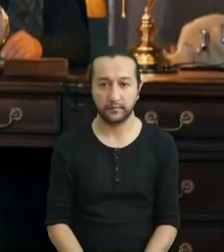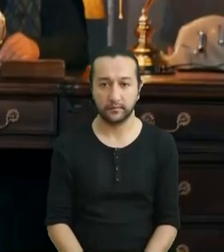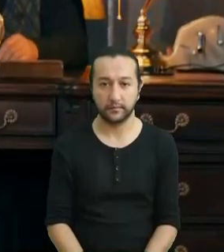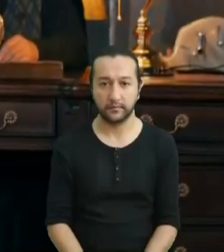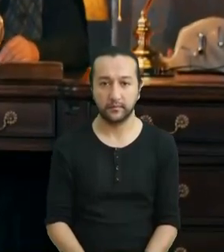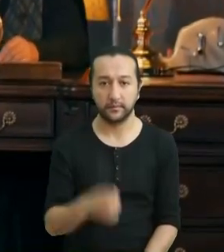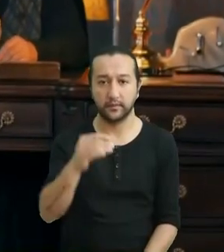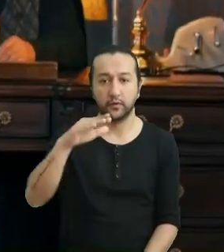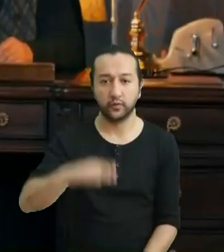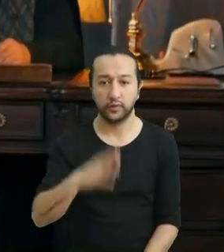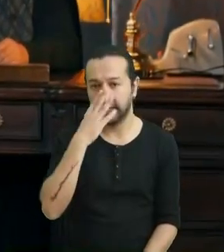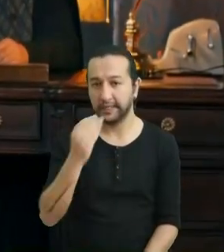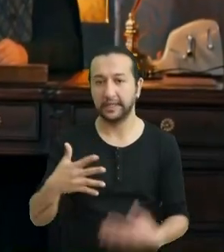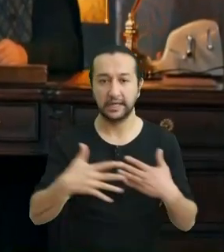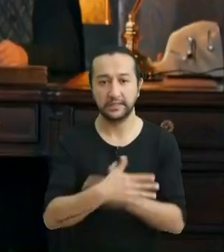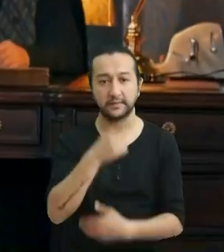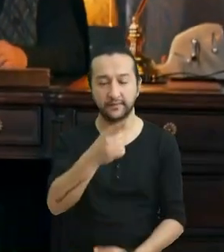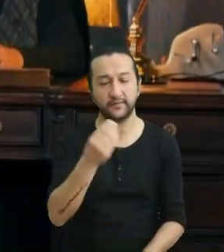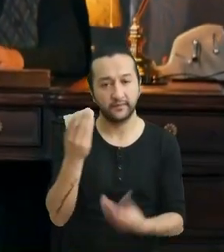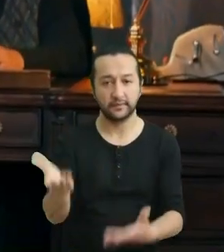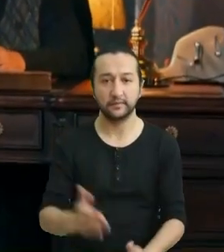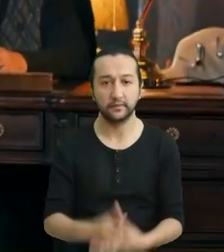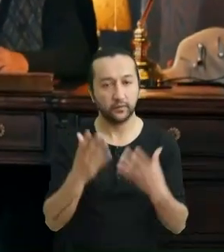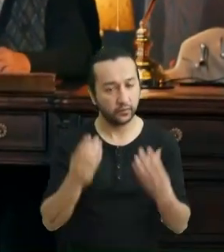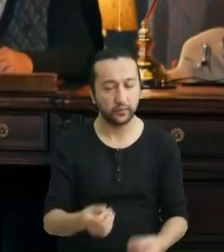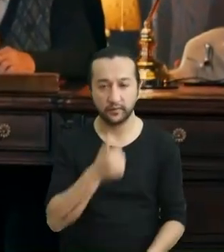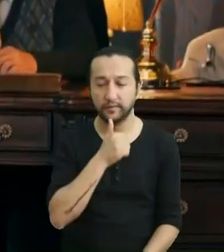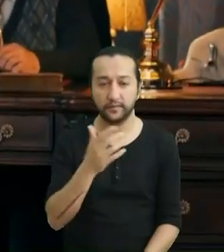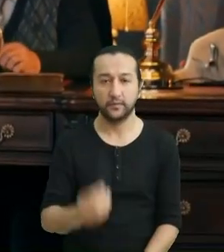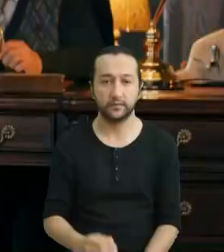İnce bir paket. Küçüğün hediyesini bu akşam sen takdim et. Peki efendim.